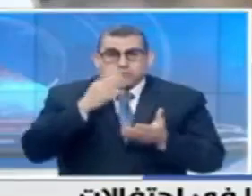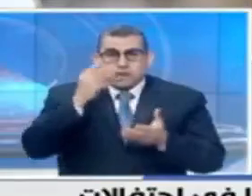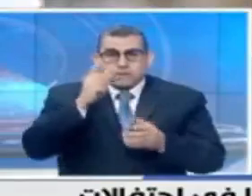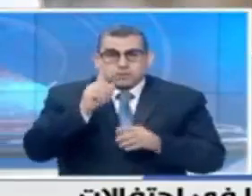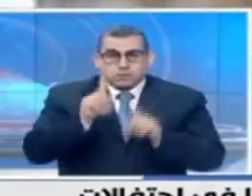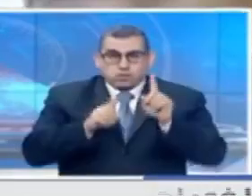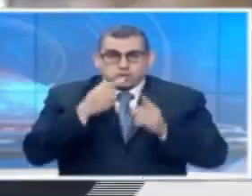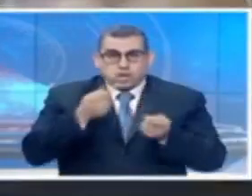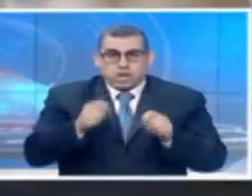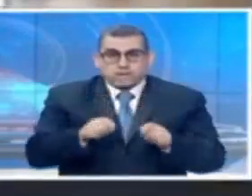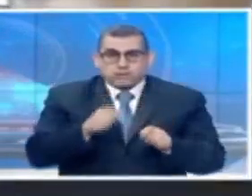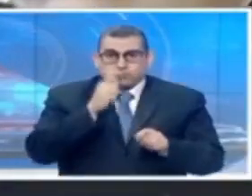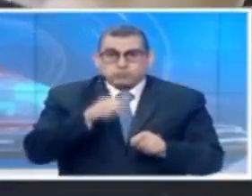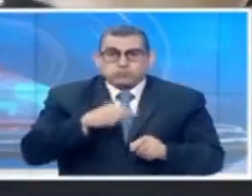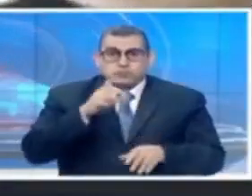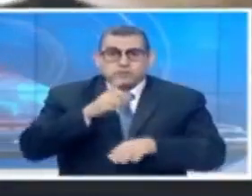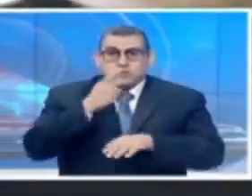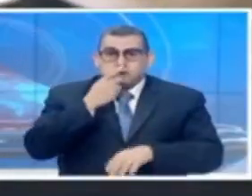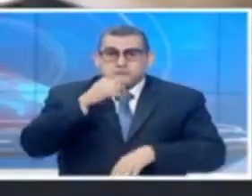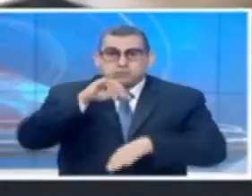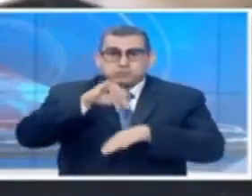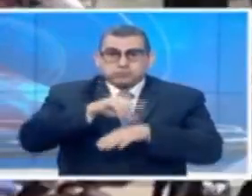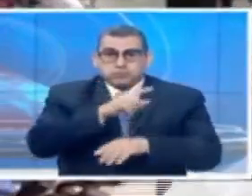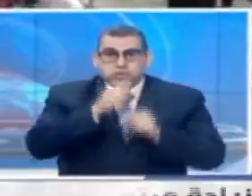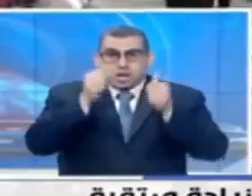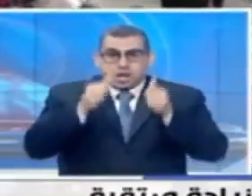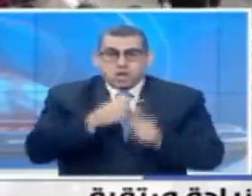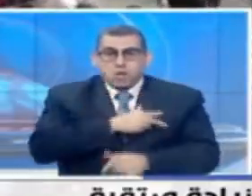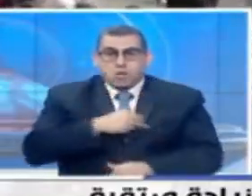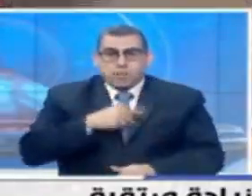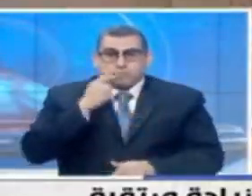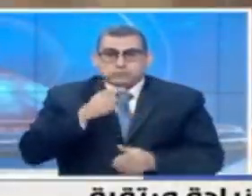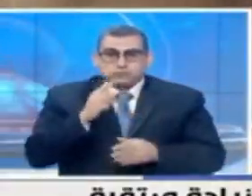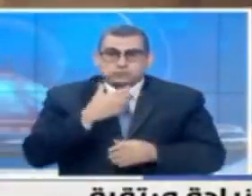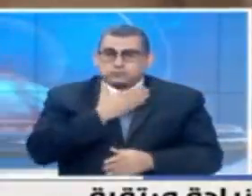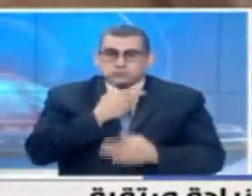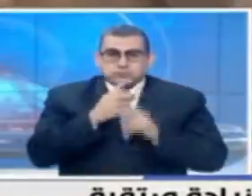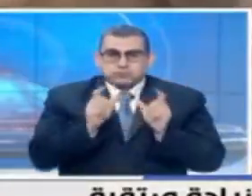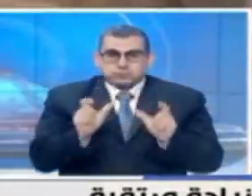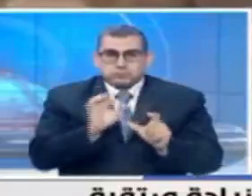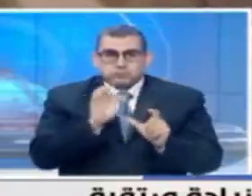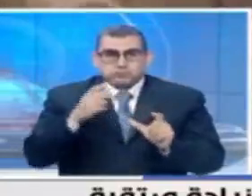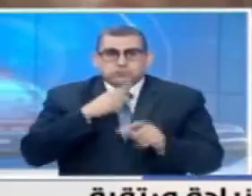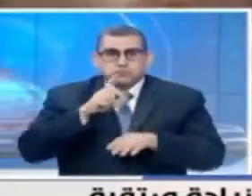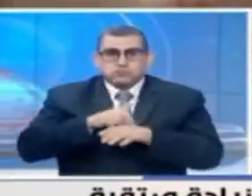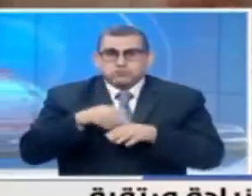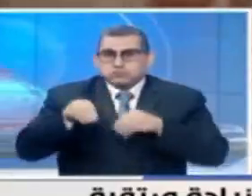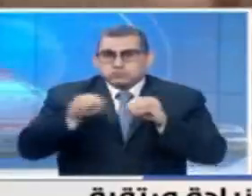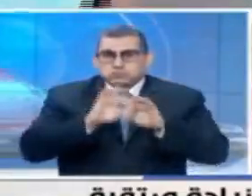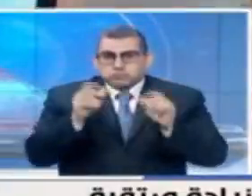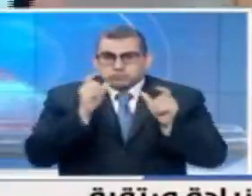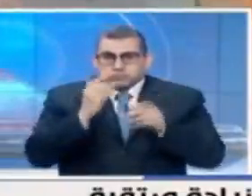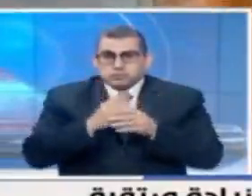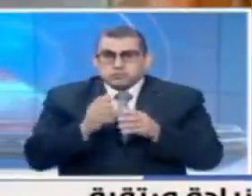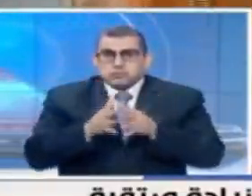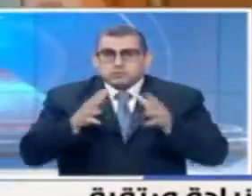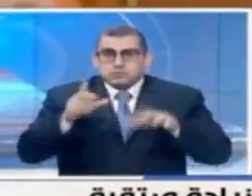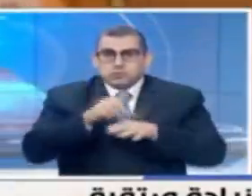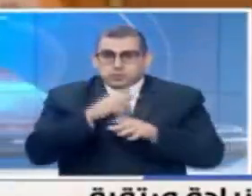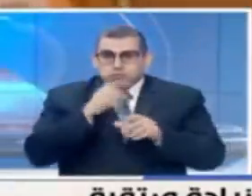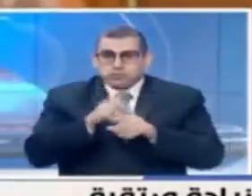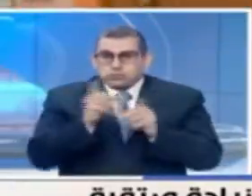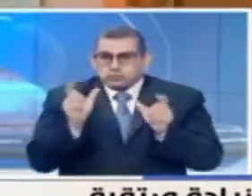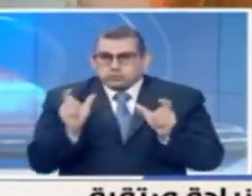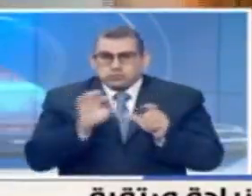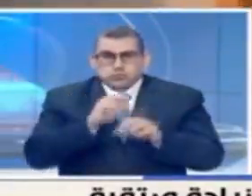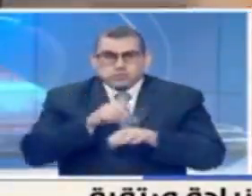السنة. وفي العاصمة البريطانية لندن أعلنت السلطات جاهزية الأجهزة العامة والتنسيق الكامل تحسبا لأي زيادة مرتقبة